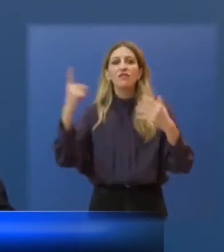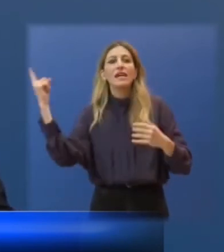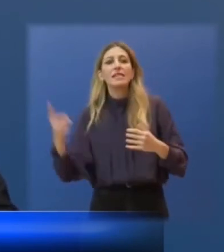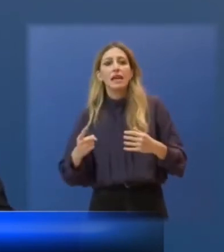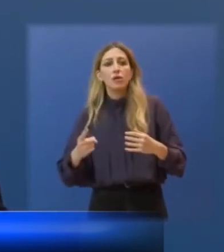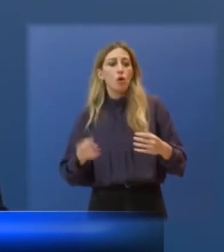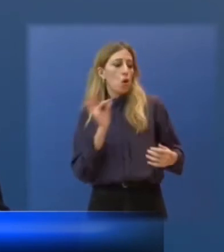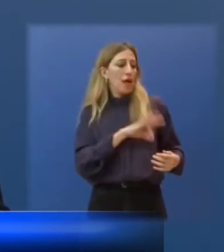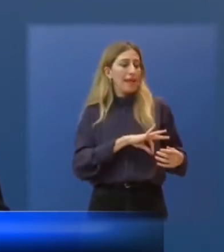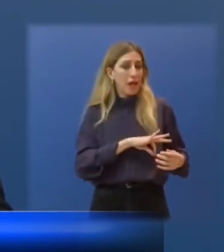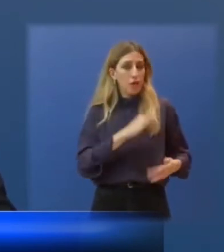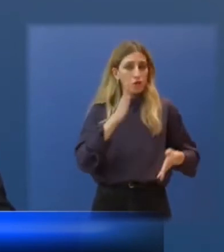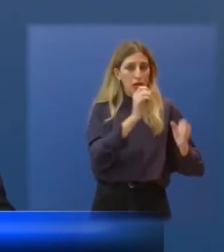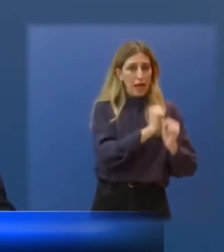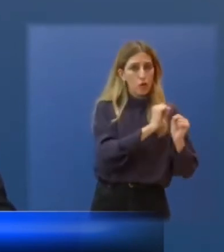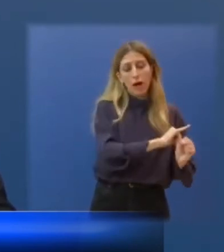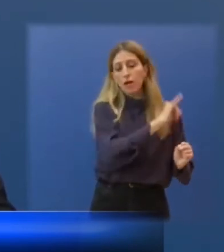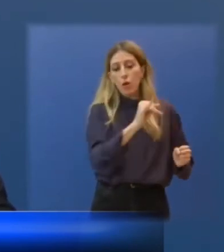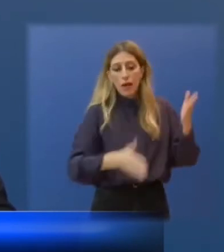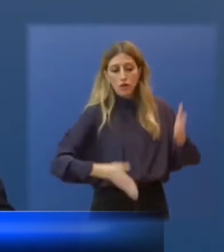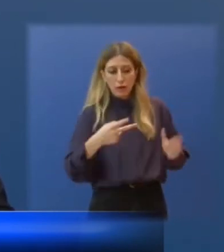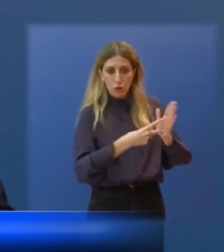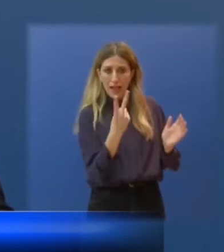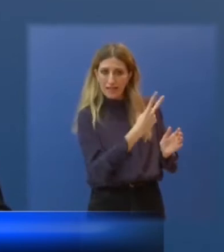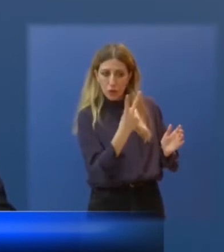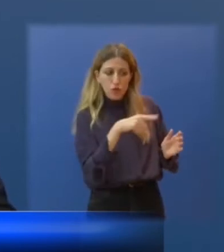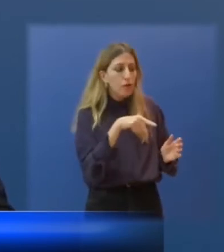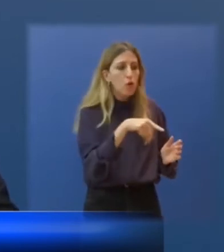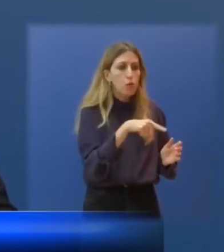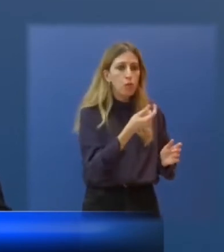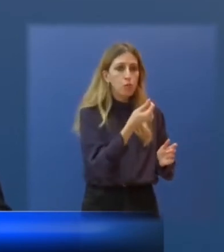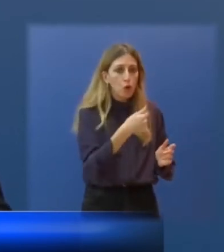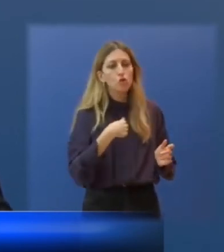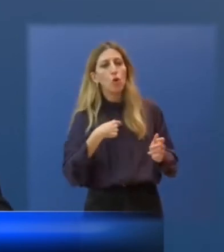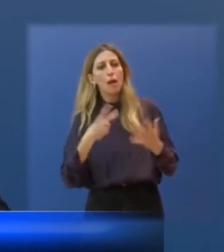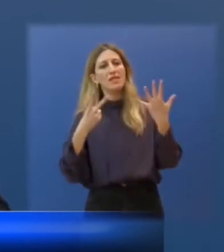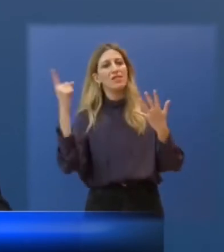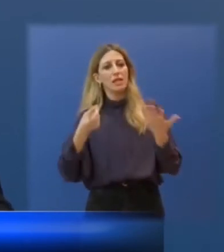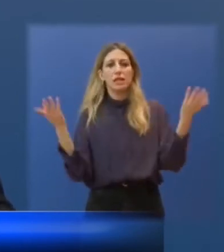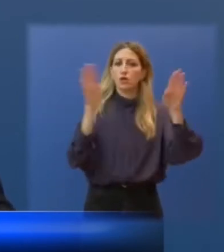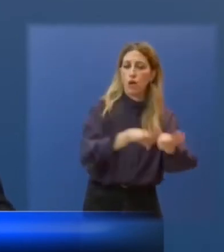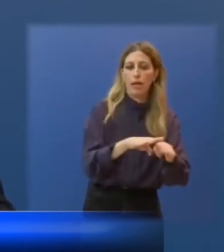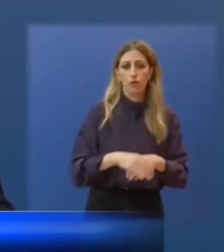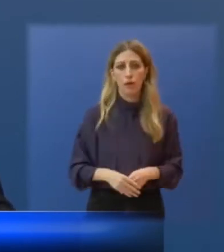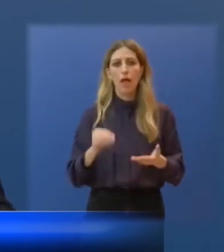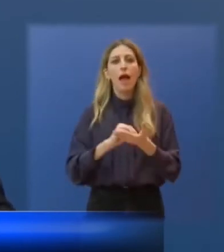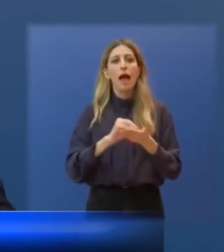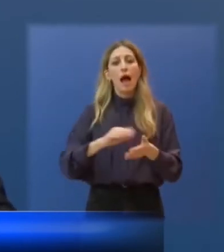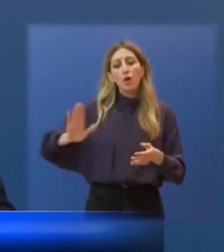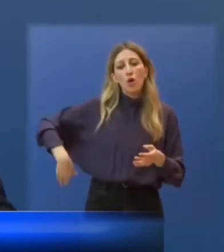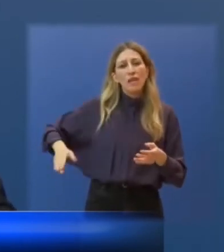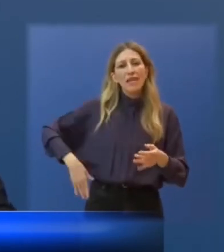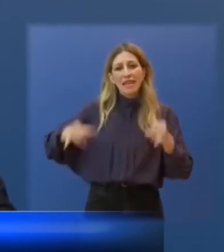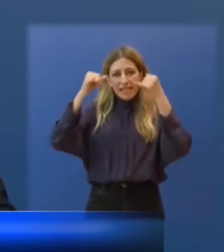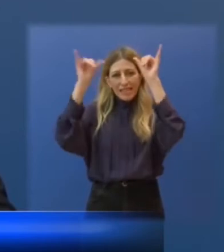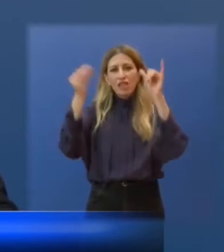Μάρτιο του 2022. Μειώνεται μόνιμα ο ΦΠΑ στα λιπάσματα το 13% στο 6%. Εντάσσεται στο μεταφορικό ισοδύναμο η